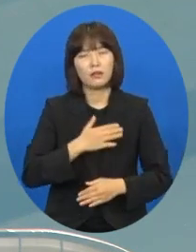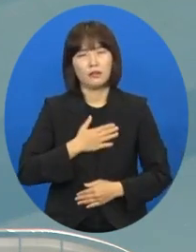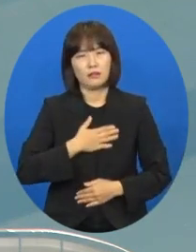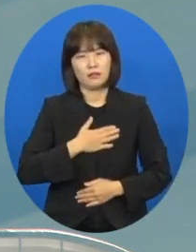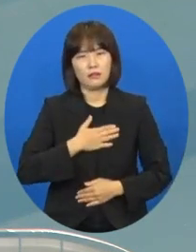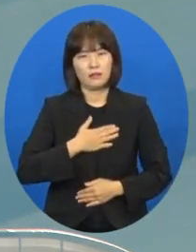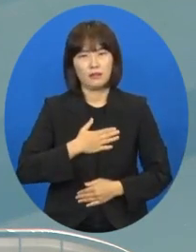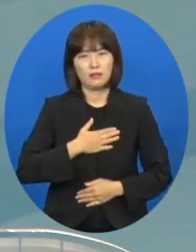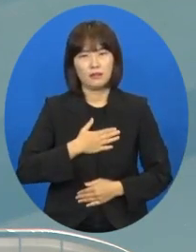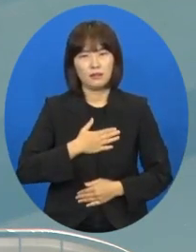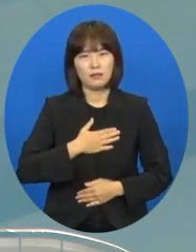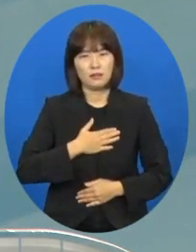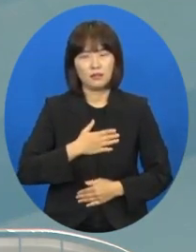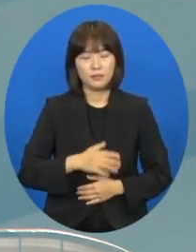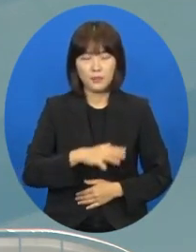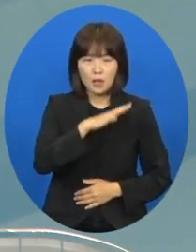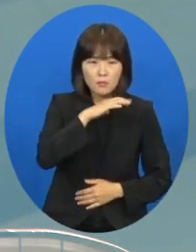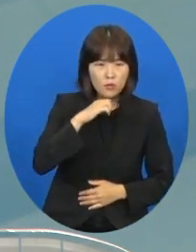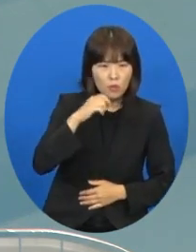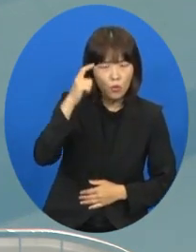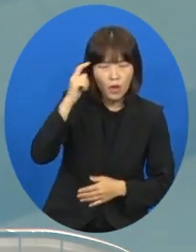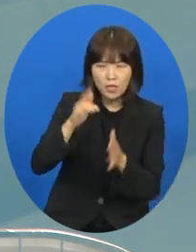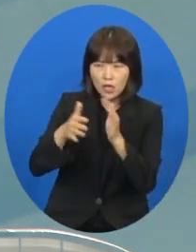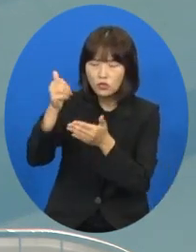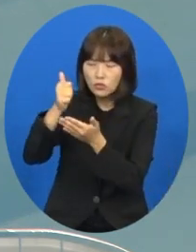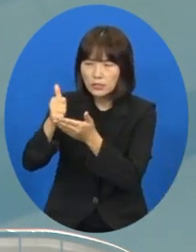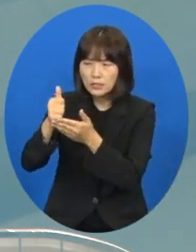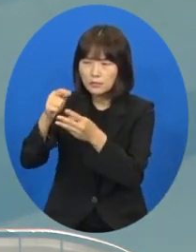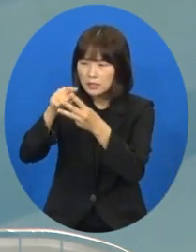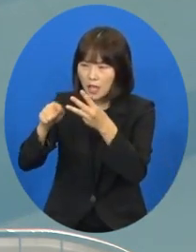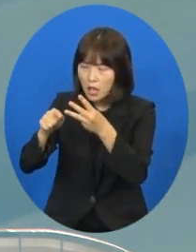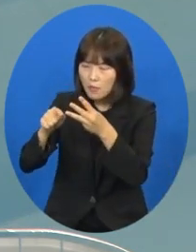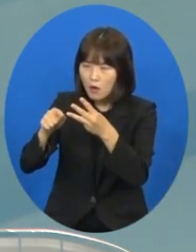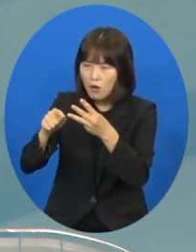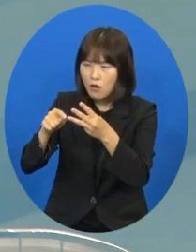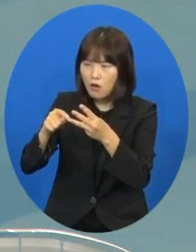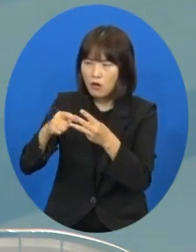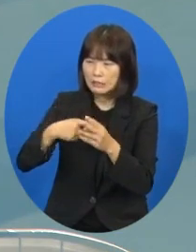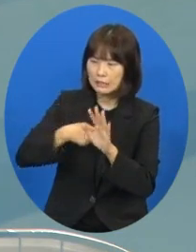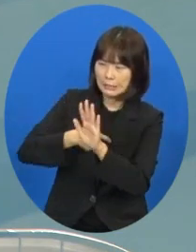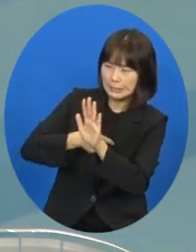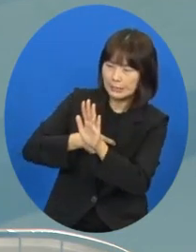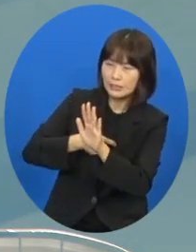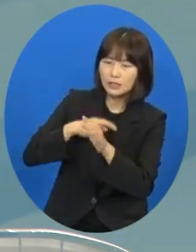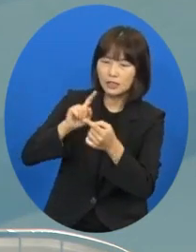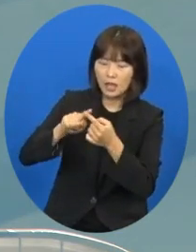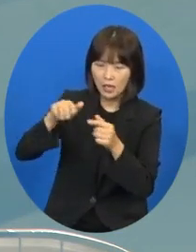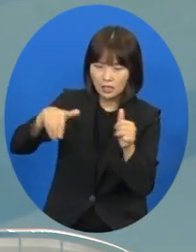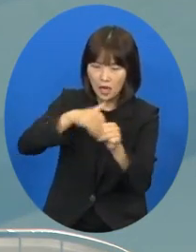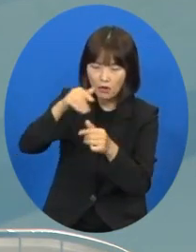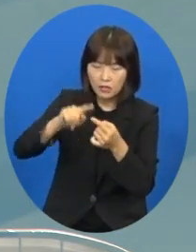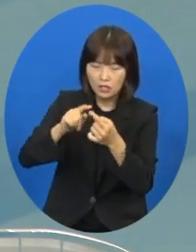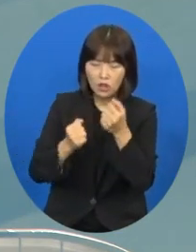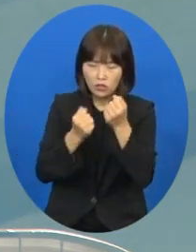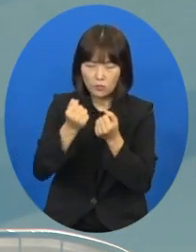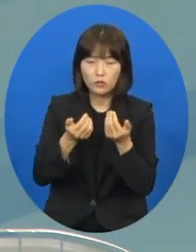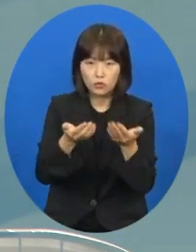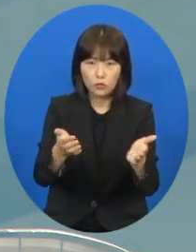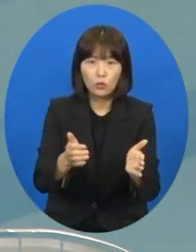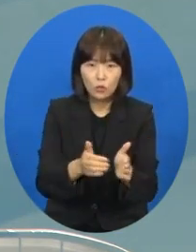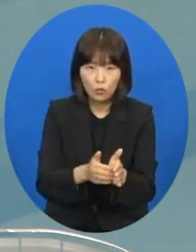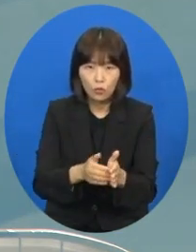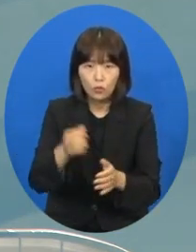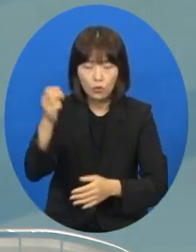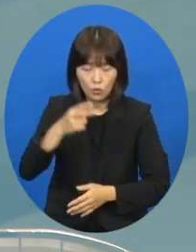내용이죠. 뭐 베드로가 왜 예수님을 세 번이나 부인했는지 그 정황에 대한 설명도 하고 또